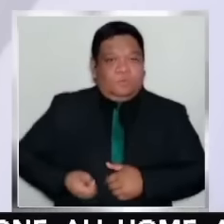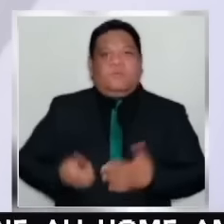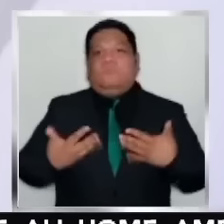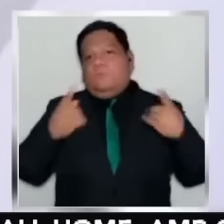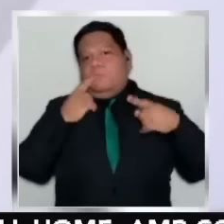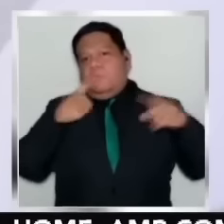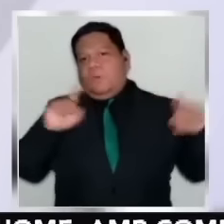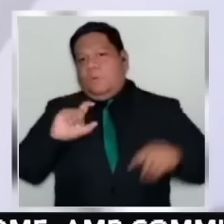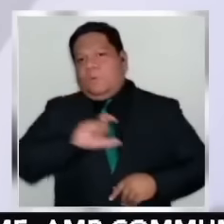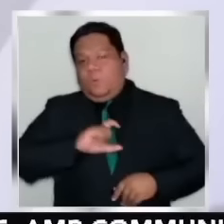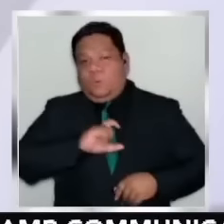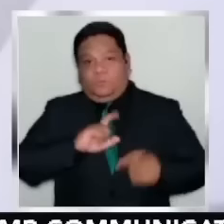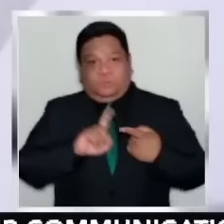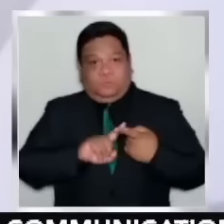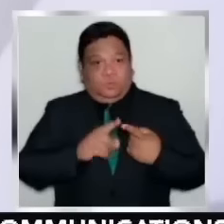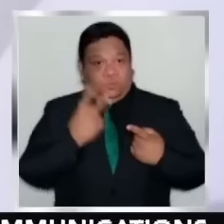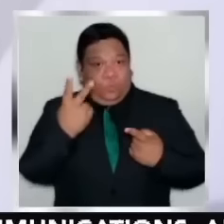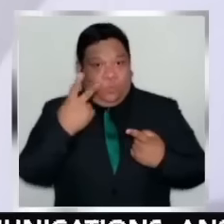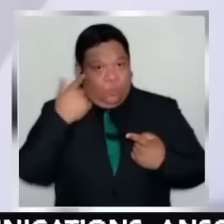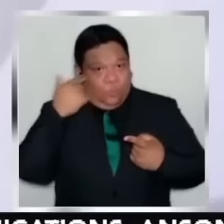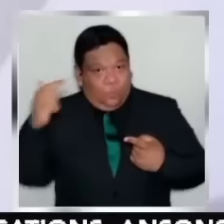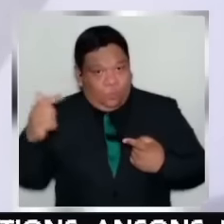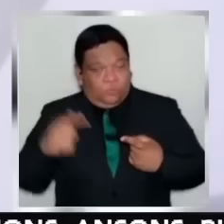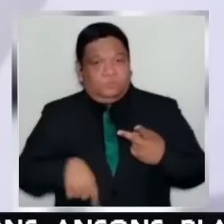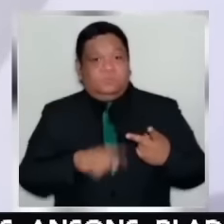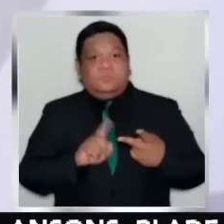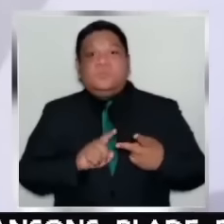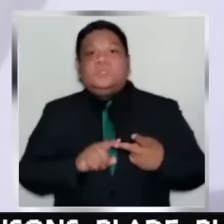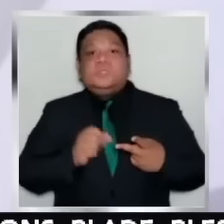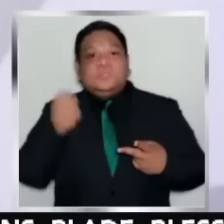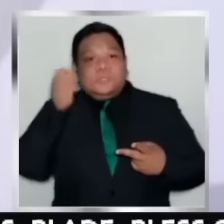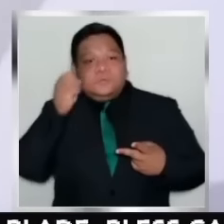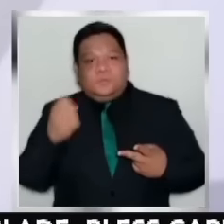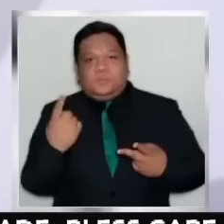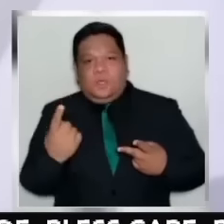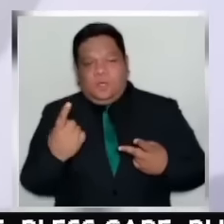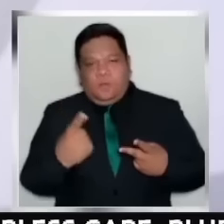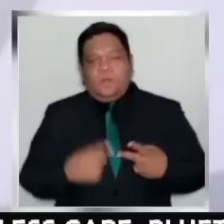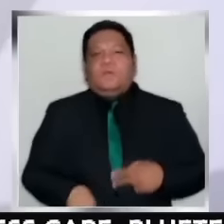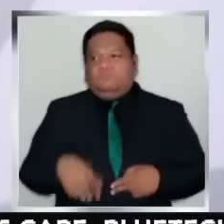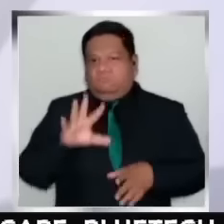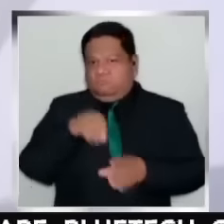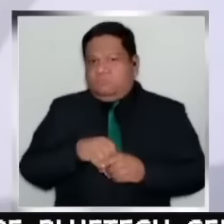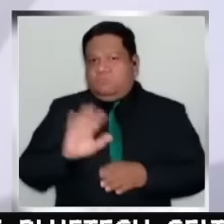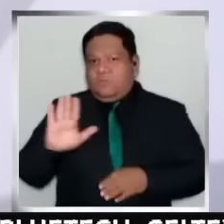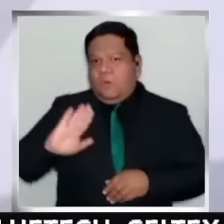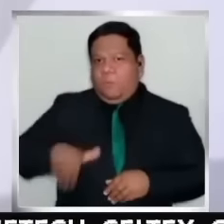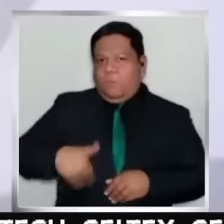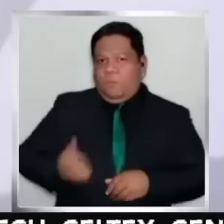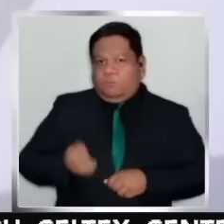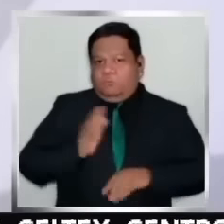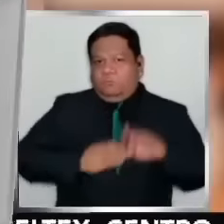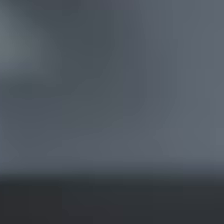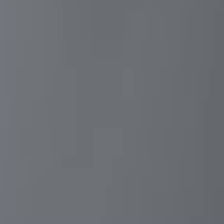agad ang ating nakuha, kabilang sa isang Cambodian martial art. Kilalanin natin sila sa pagtutok ni Rafi